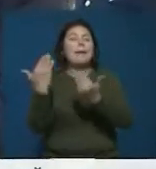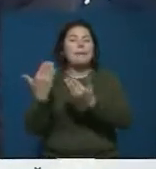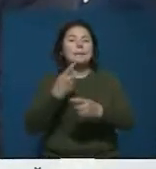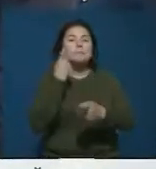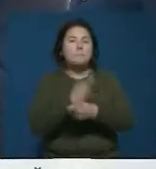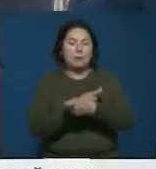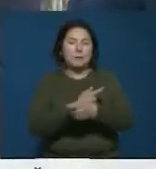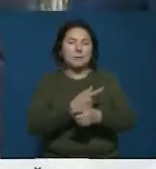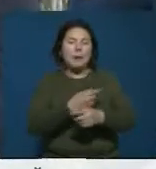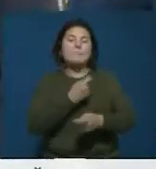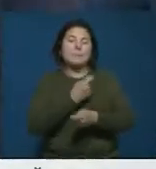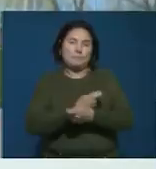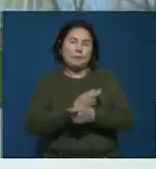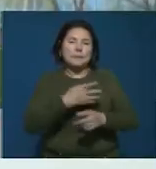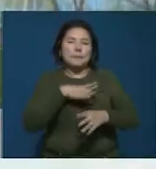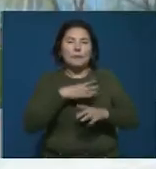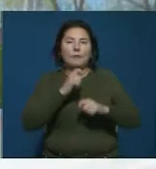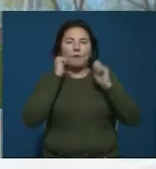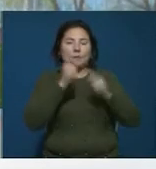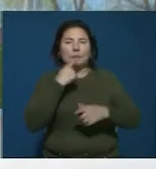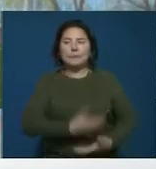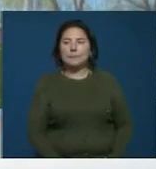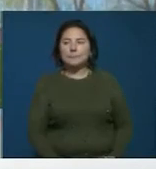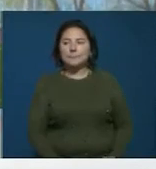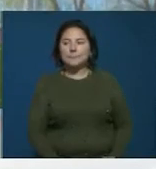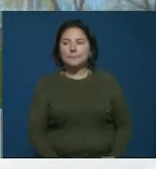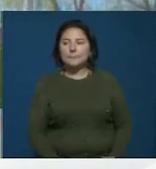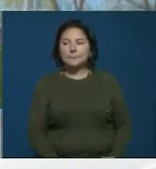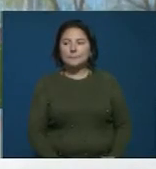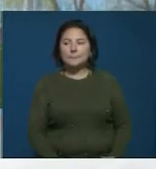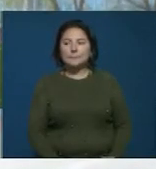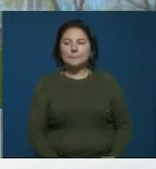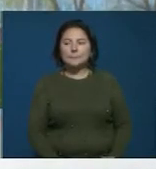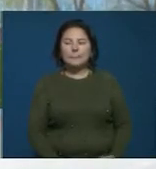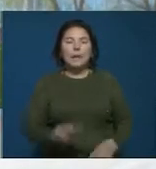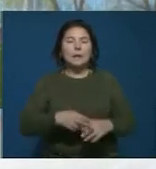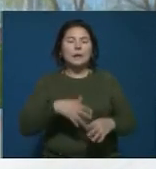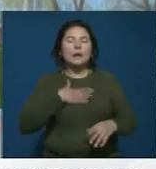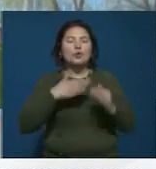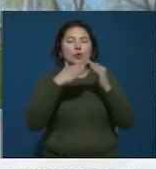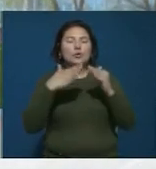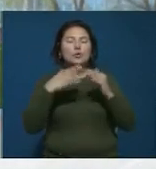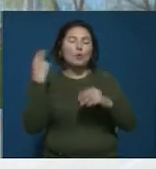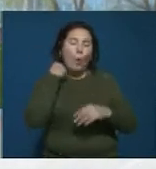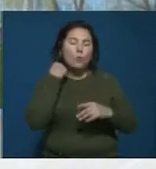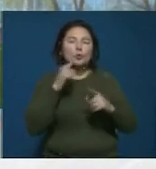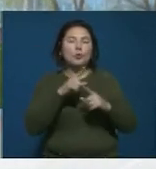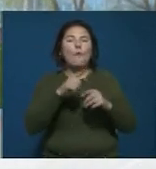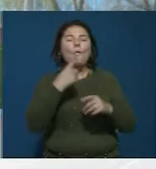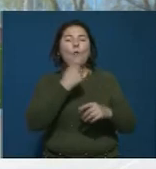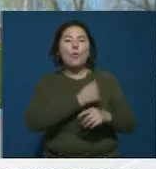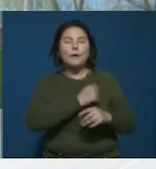воины-интернационалисты заметки дизельным вов осмотр это наш долг приятно что воины-интернационалисты